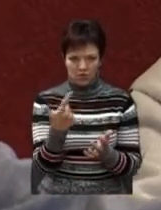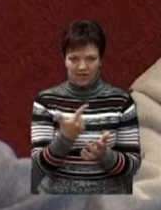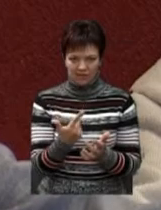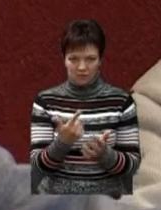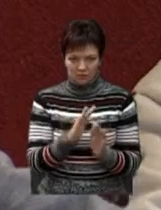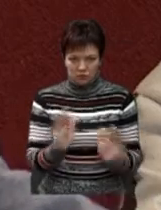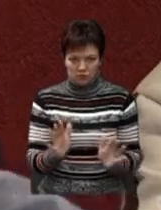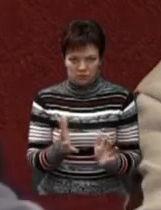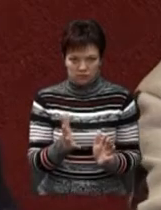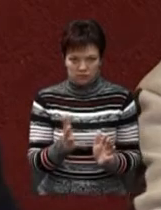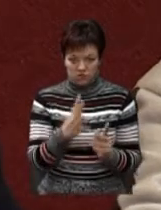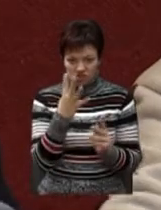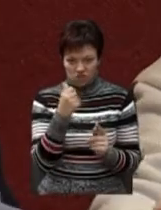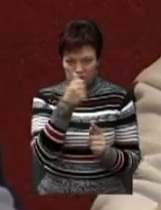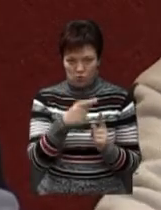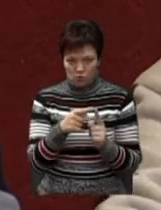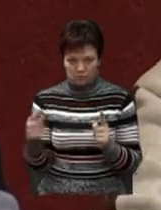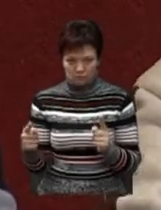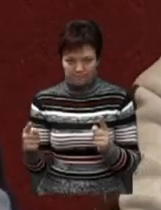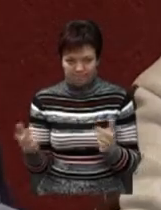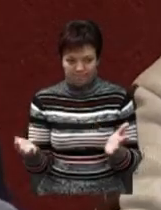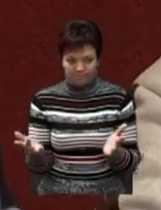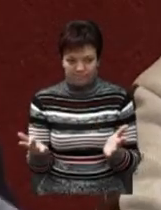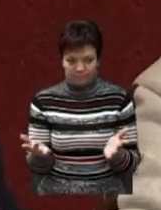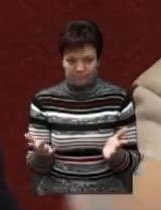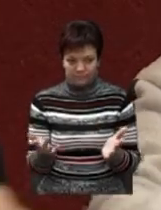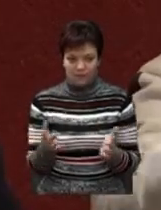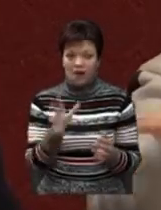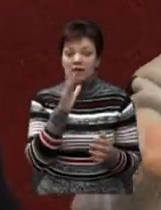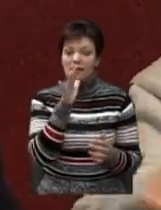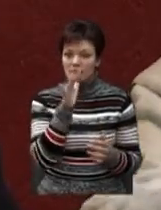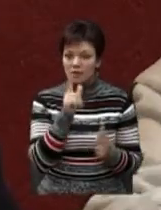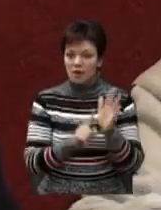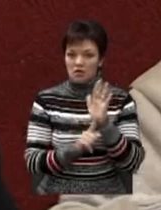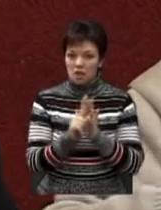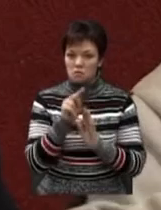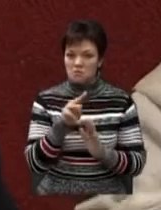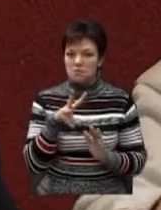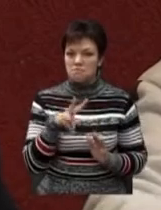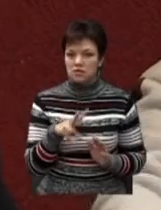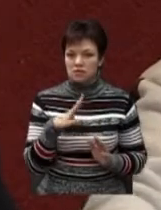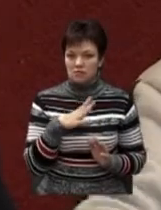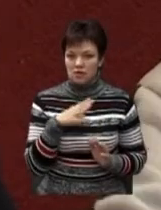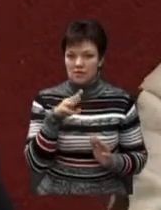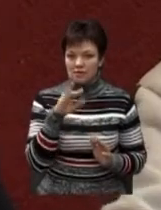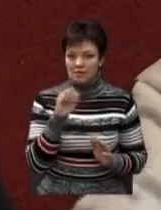эту пенсию. И как же жить? Но когда пришла Тимошенко, она заставила пересчитать все это, и меня